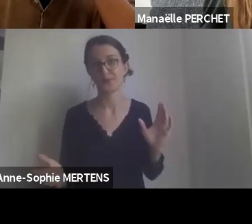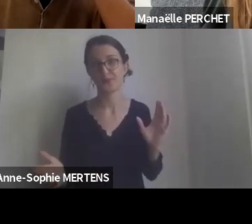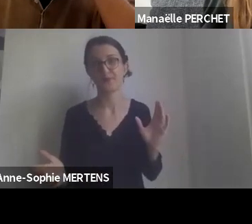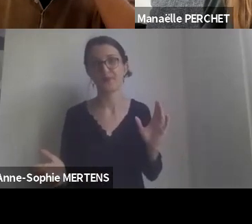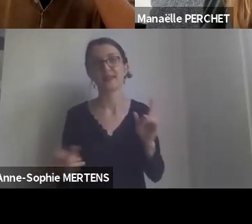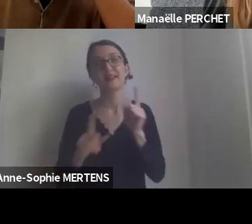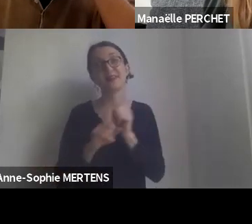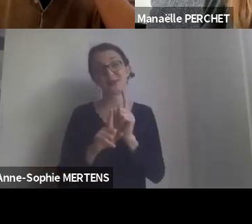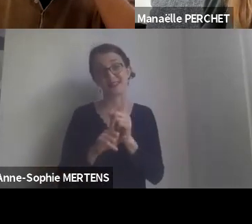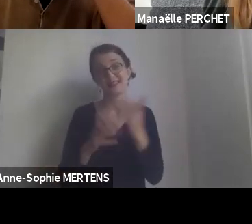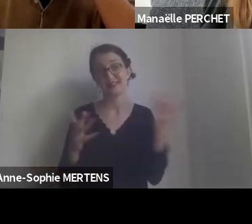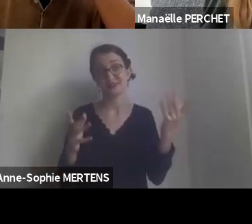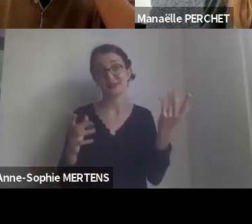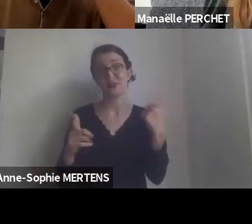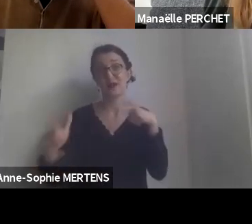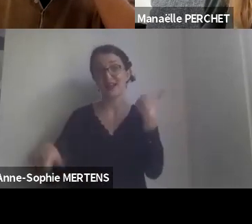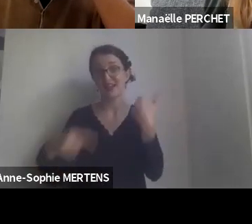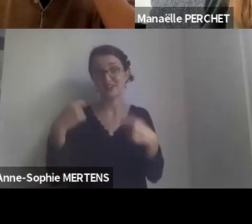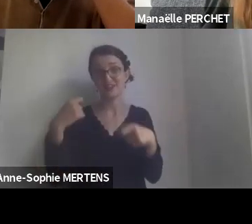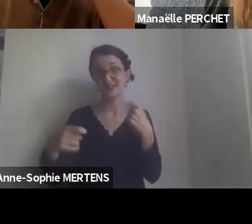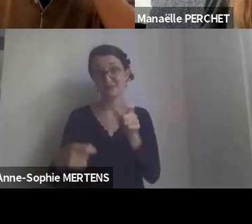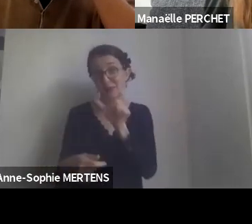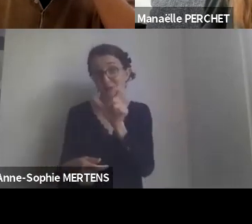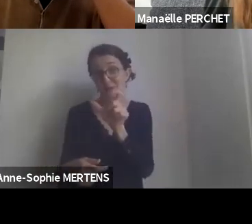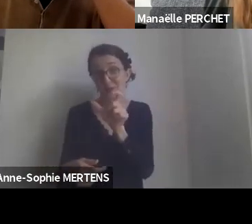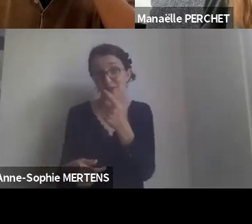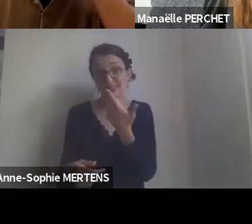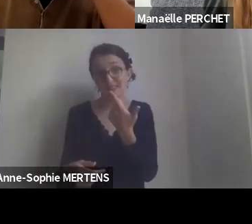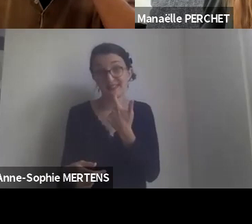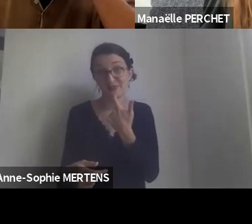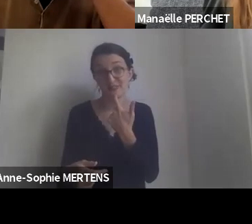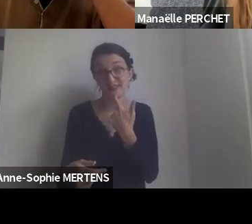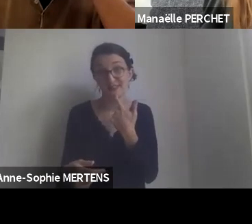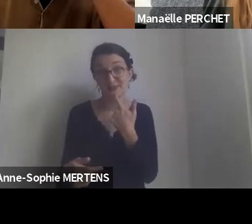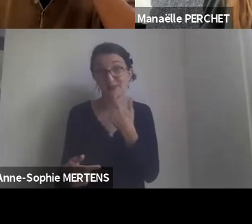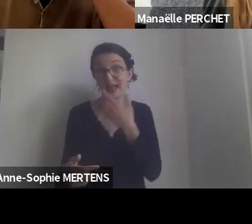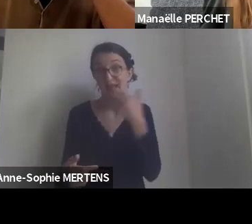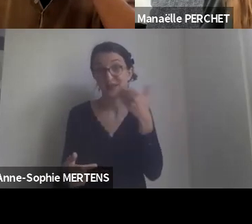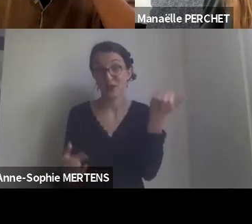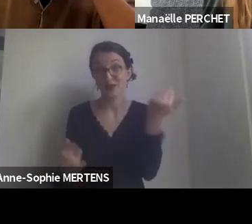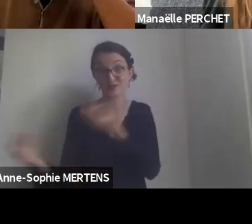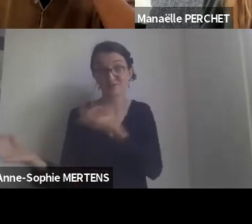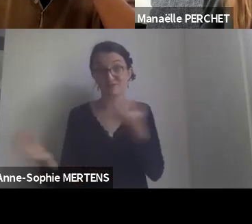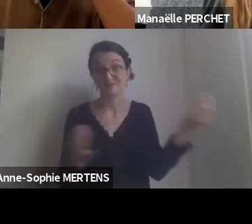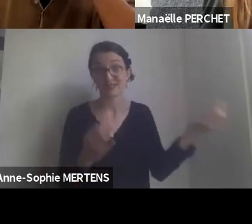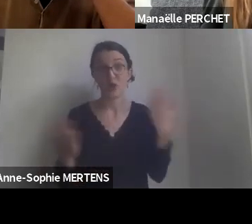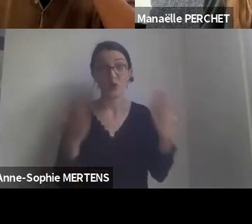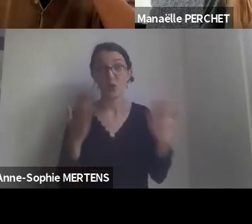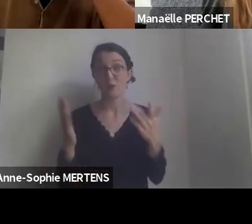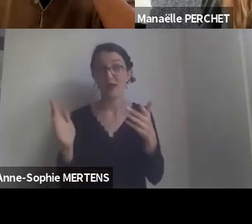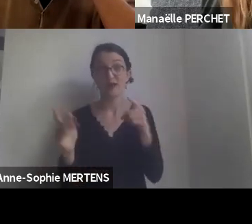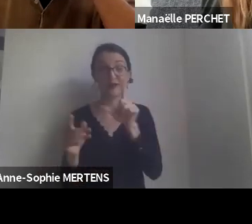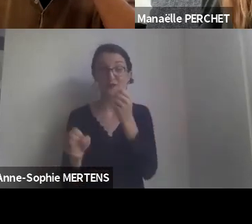comme le nom l'indique, l'agile, c'est de l'amélioration continue. Donc, l'agile d'il y a 20 ans n'est pas l'agile d'aujourd'hui. Il a bien évolué depuis